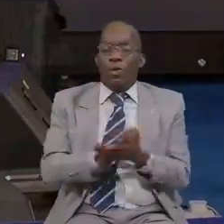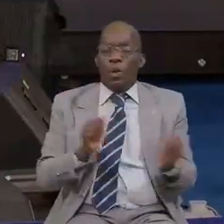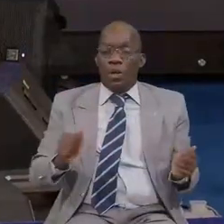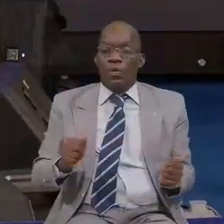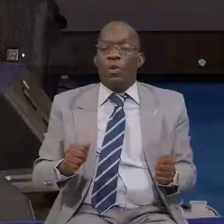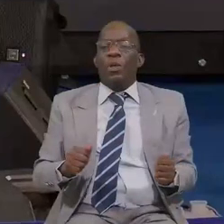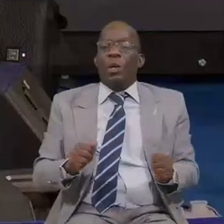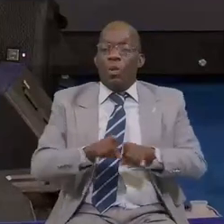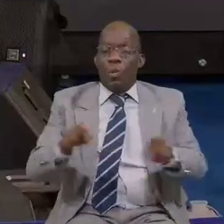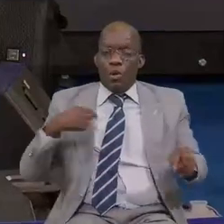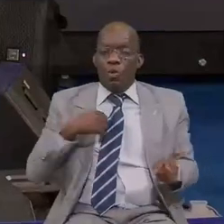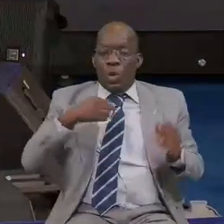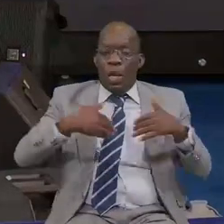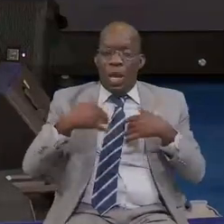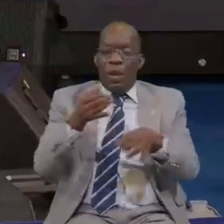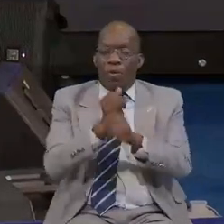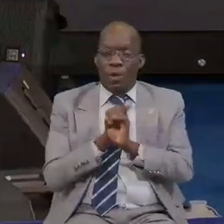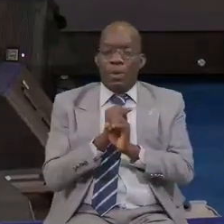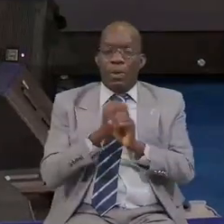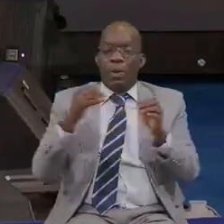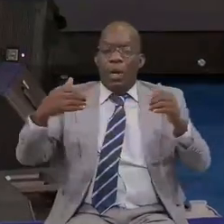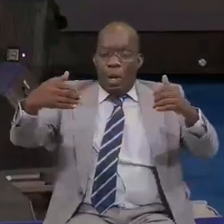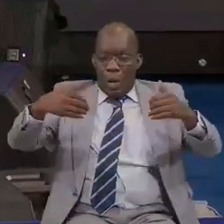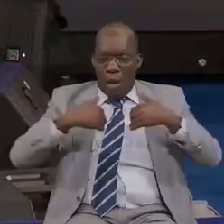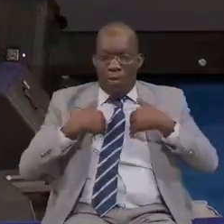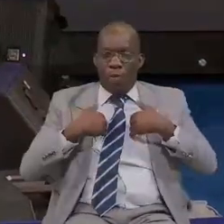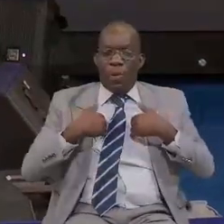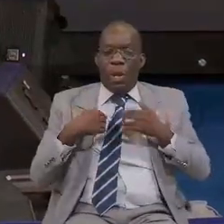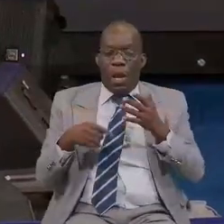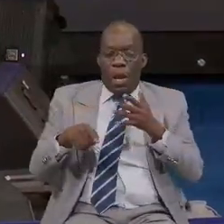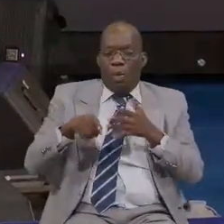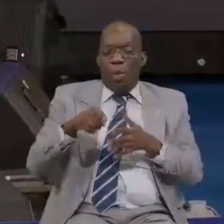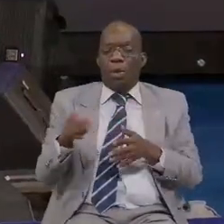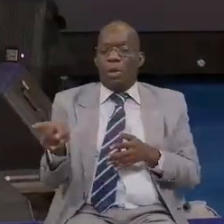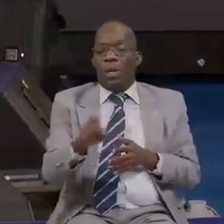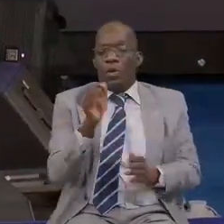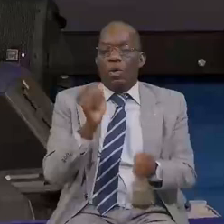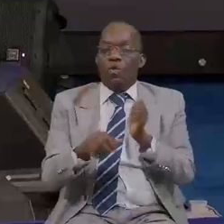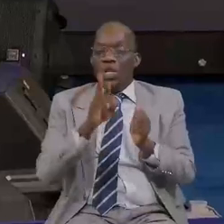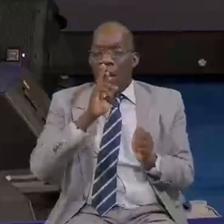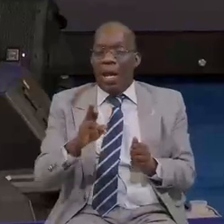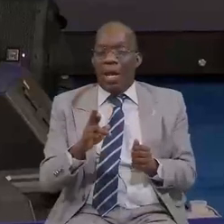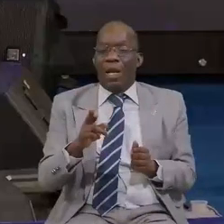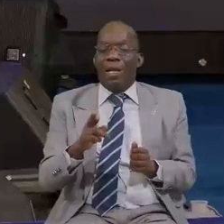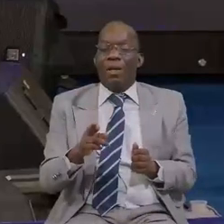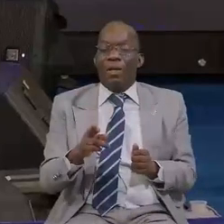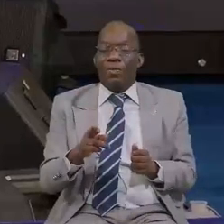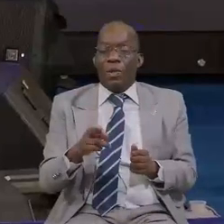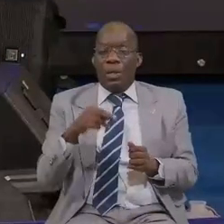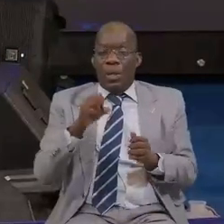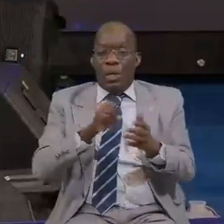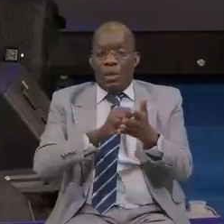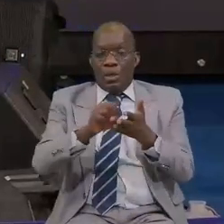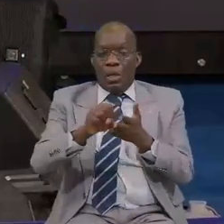avons un héritage, la possession parmi ceux qui sont sanctifiés par la